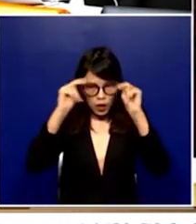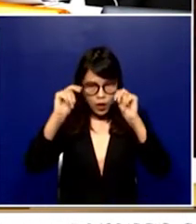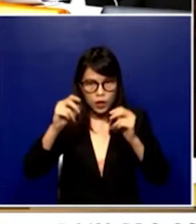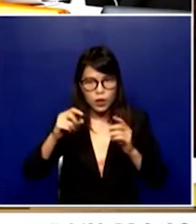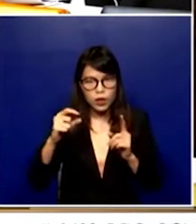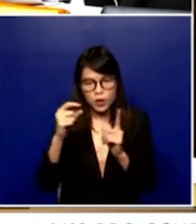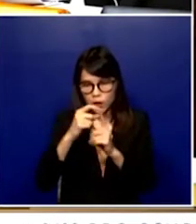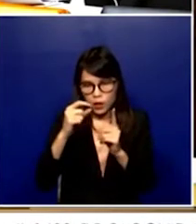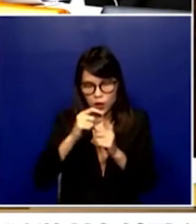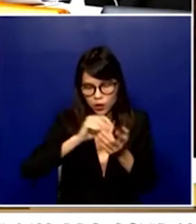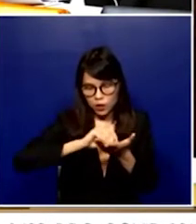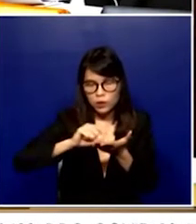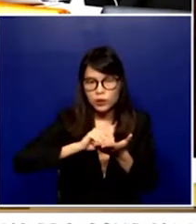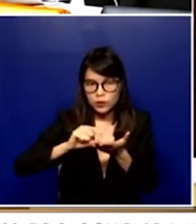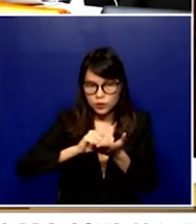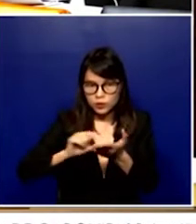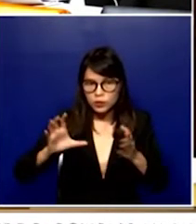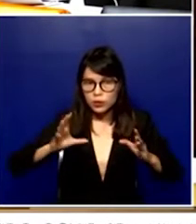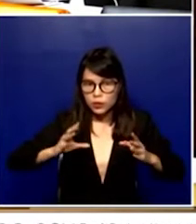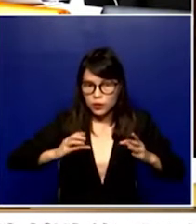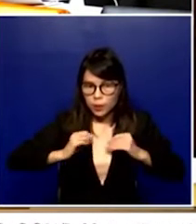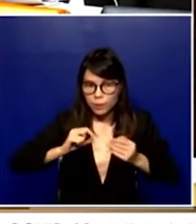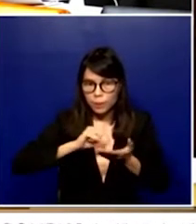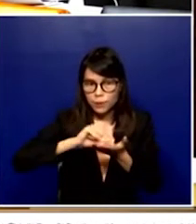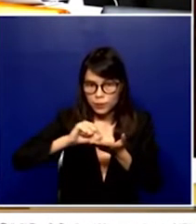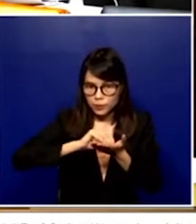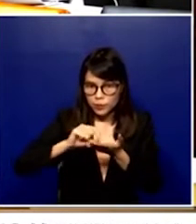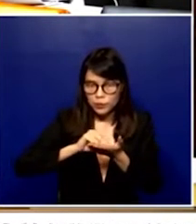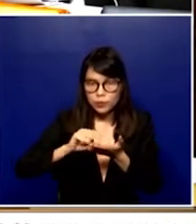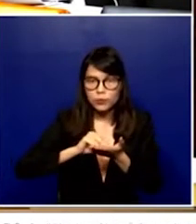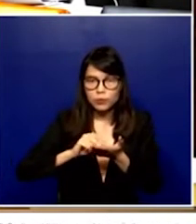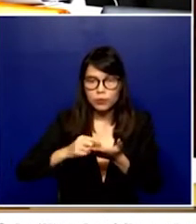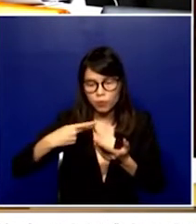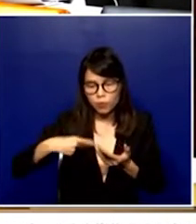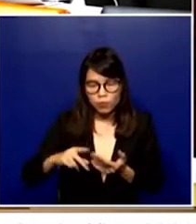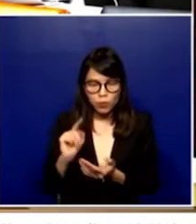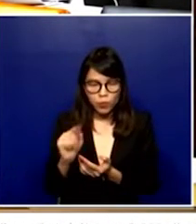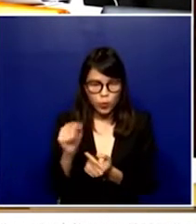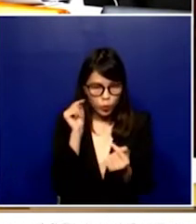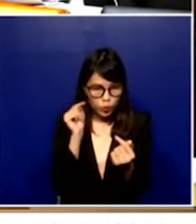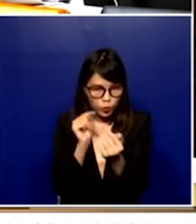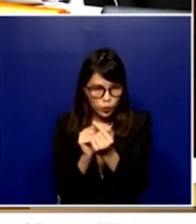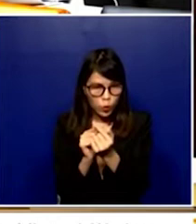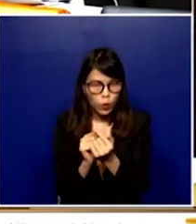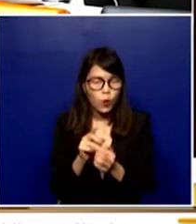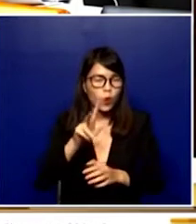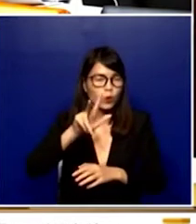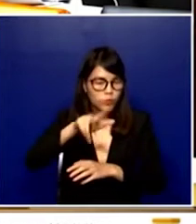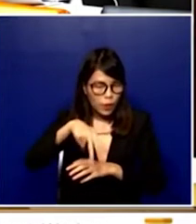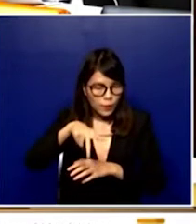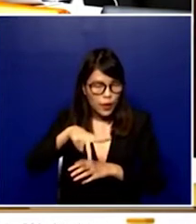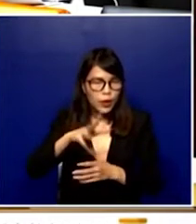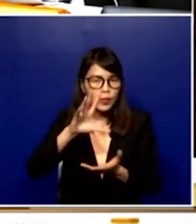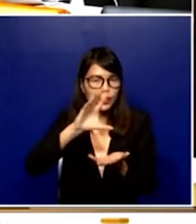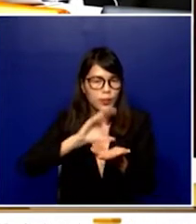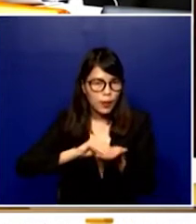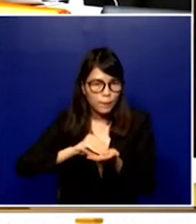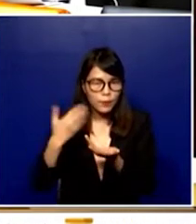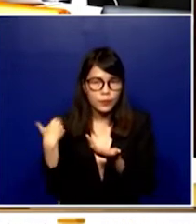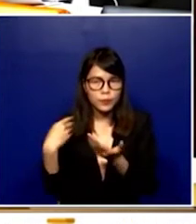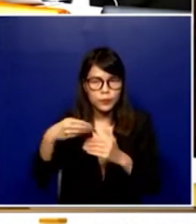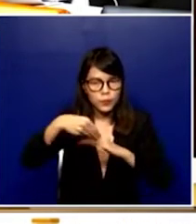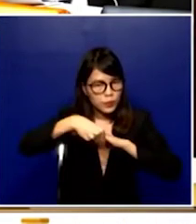นี้ที่ท่านได้เซ็นชื่อรัสารภาพว่าท่านได้รับประโยชนจากก้องทัพเกิน 3,000 บาทมานับแตกเกษีนอายุ